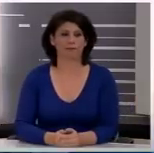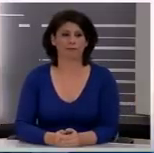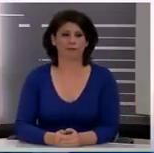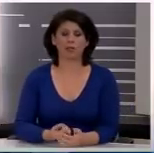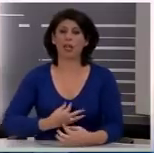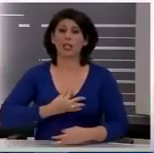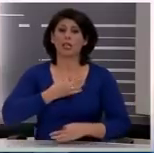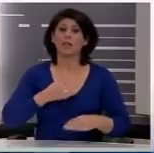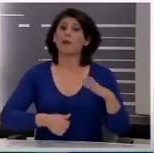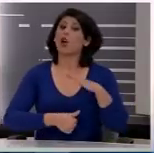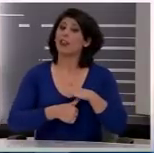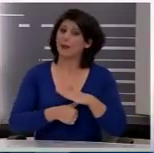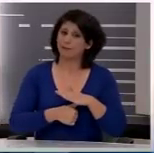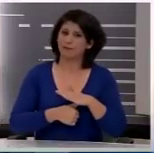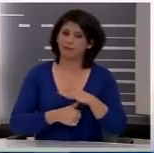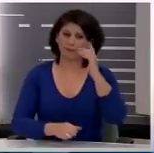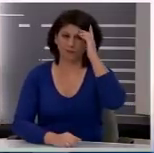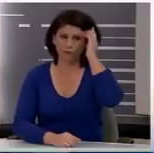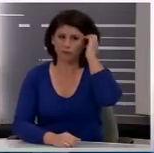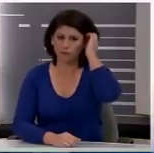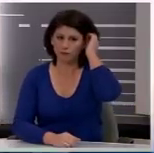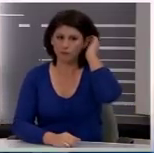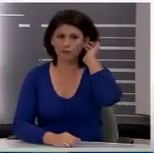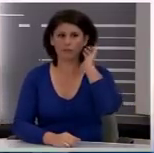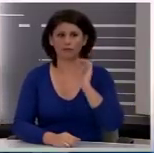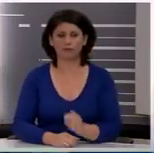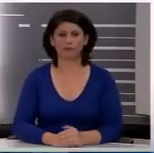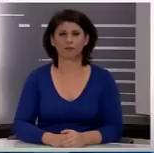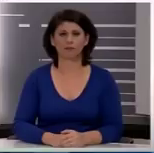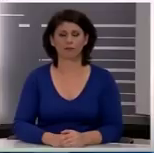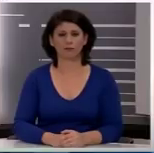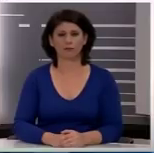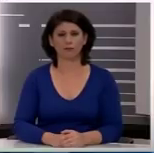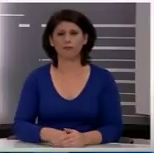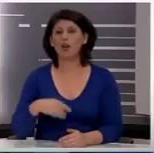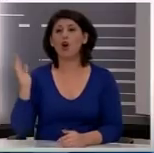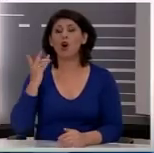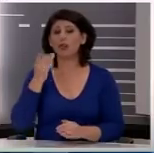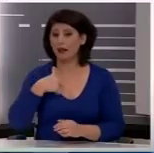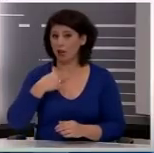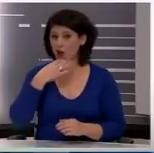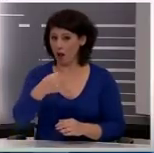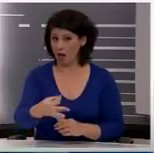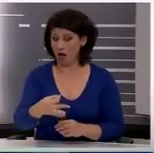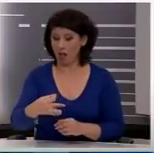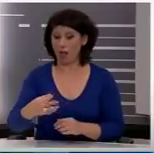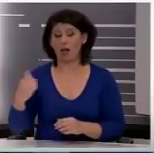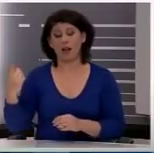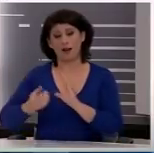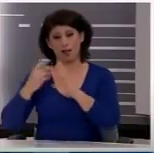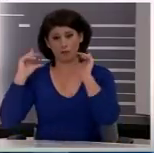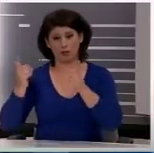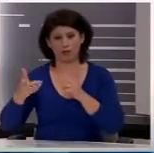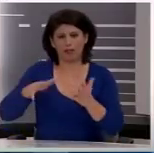Κύριε Πρόεδρε, όταν λέω φάσκει και αντιφάσκει η αντιπολίτευση, έχει την εντύπωση